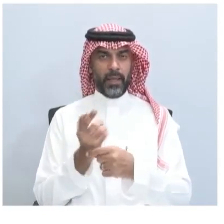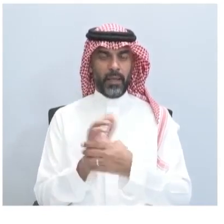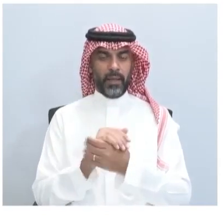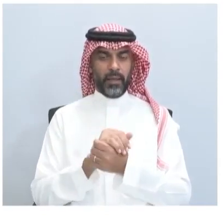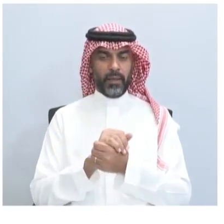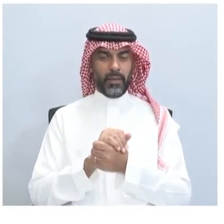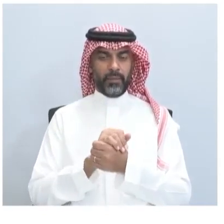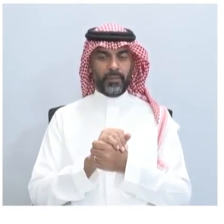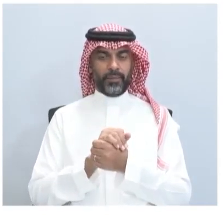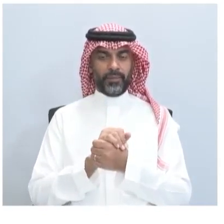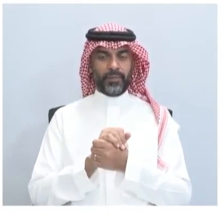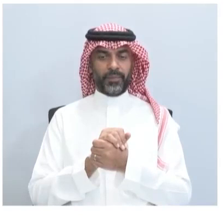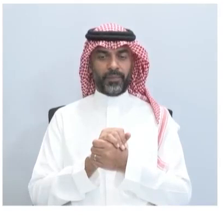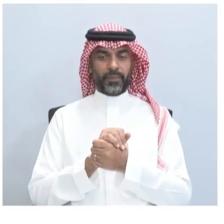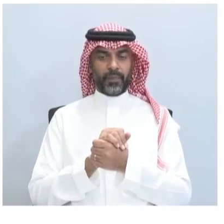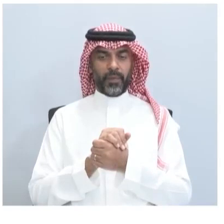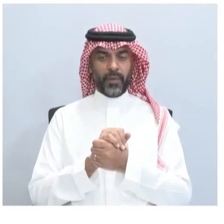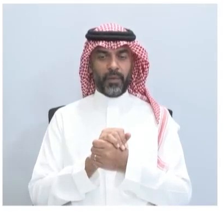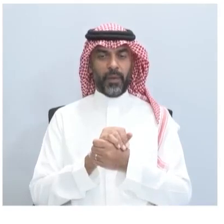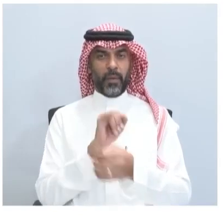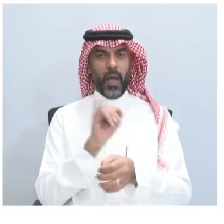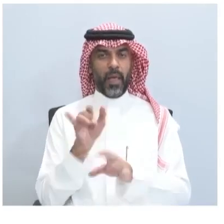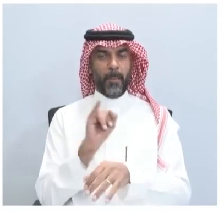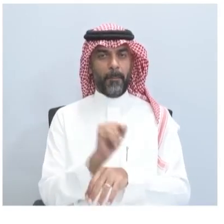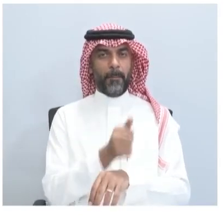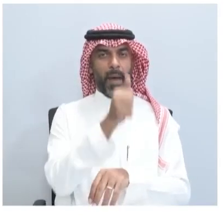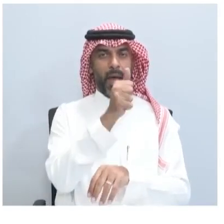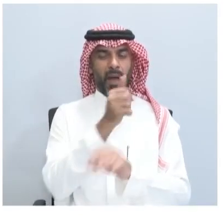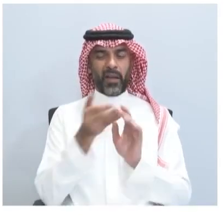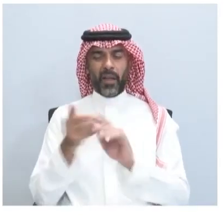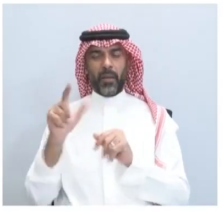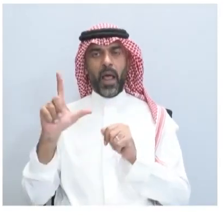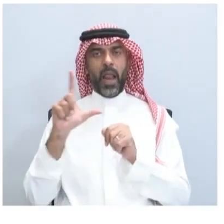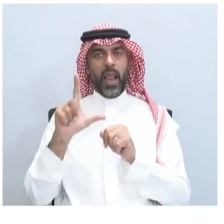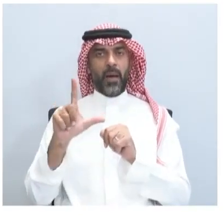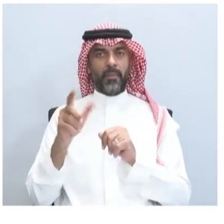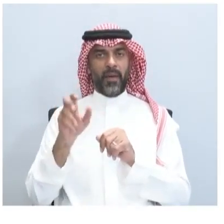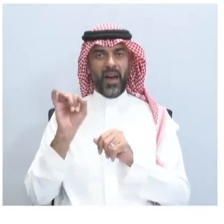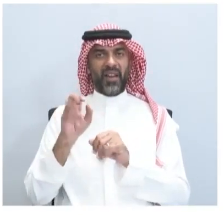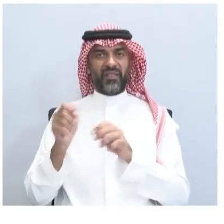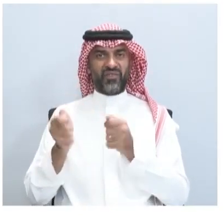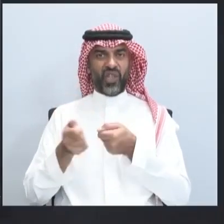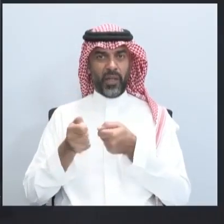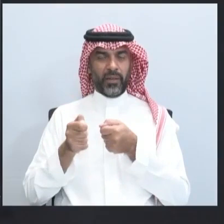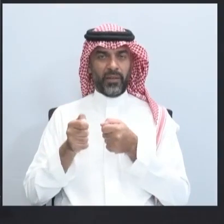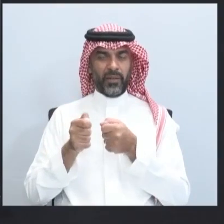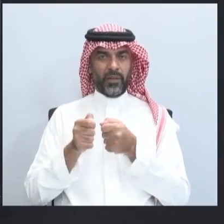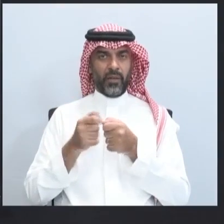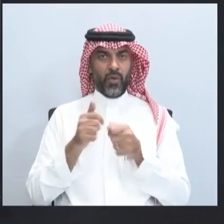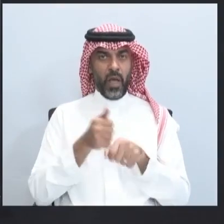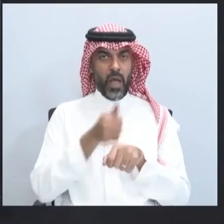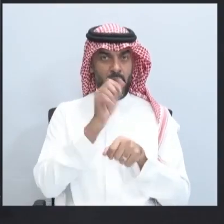سبقت بالله حرف الجر ما الذي حصل من تغيير هل حذفت الالف